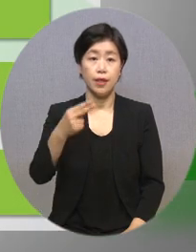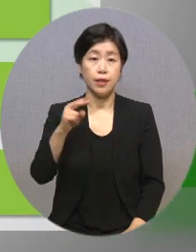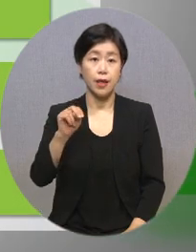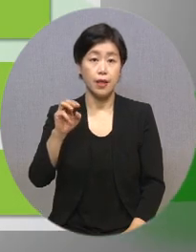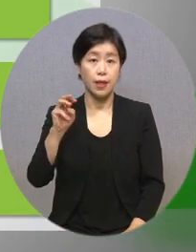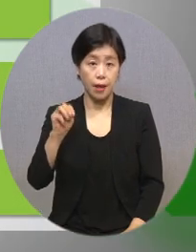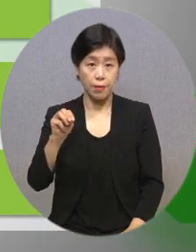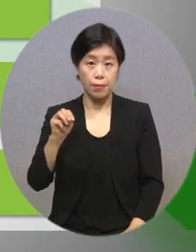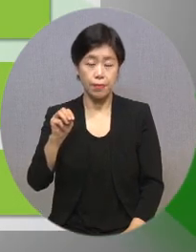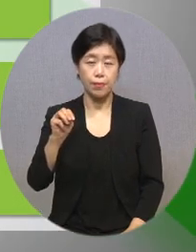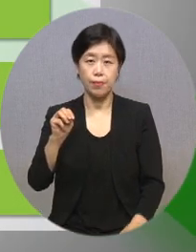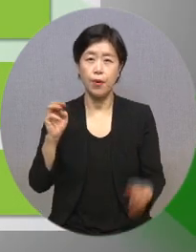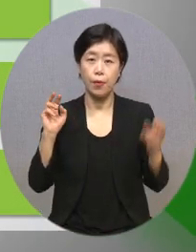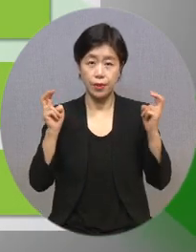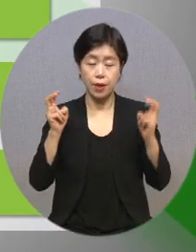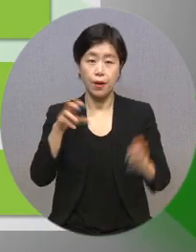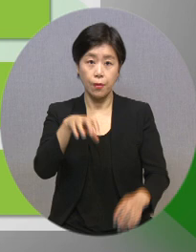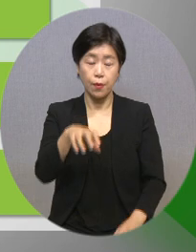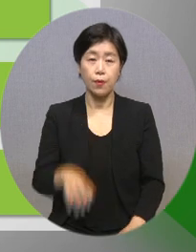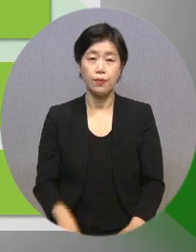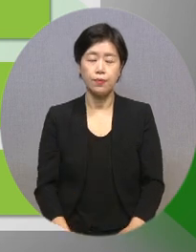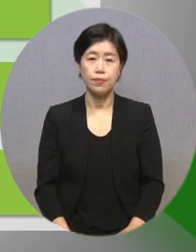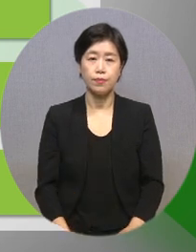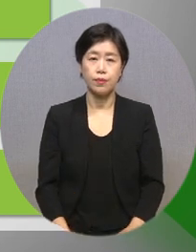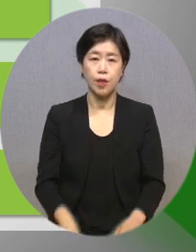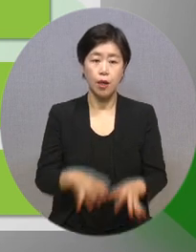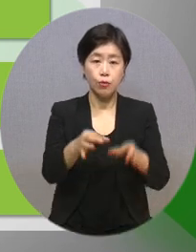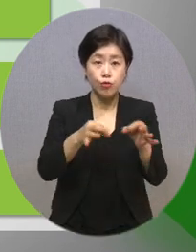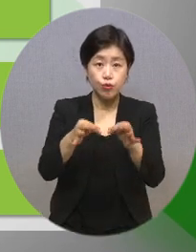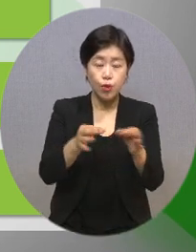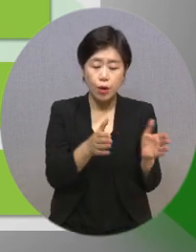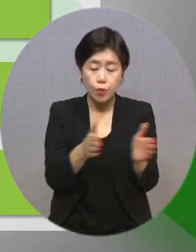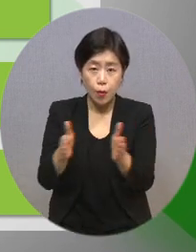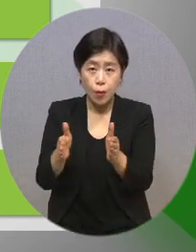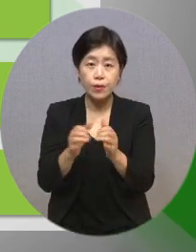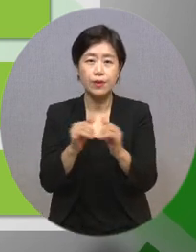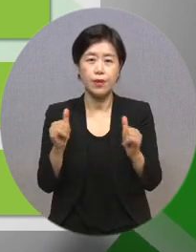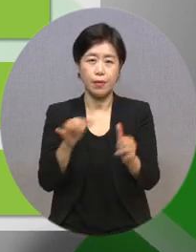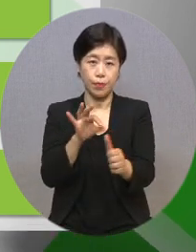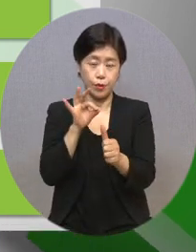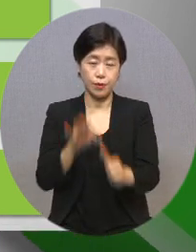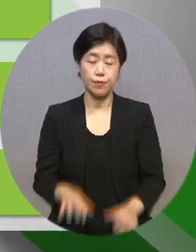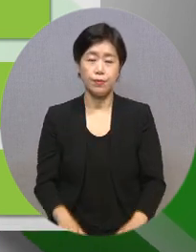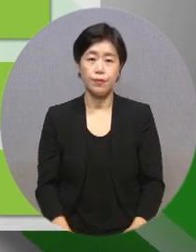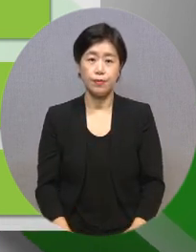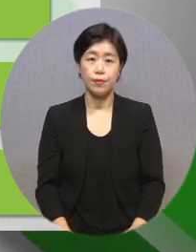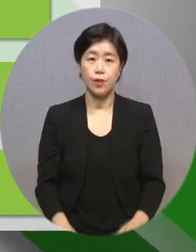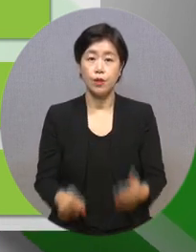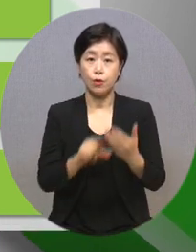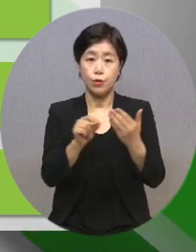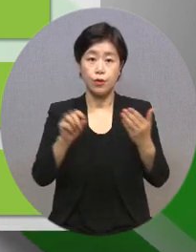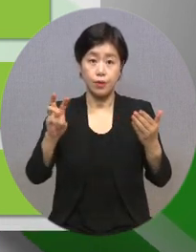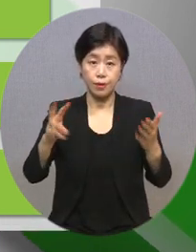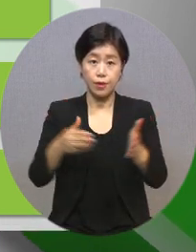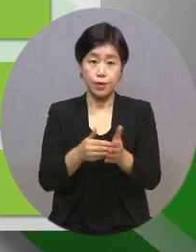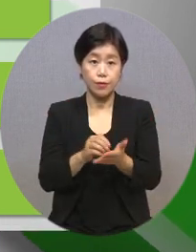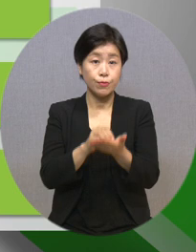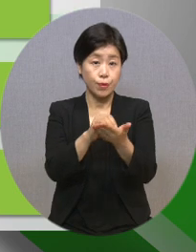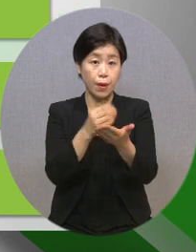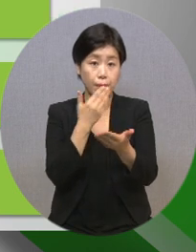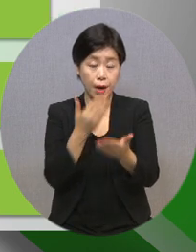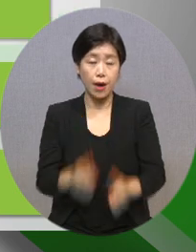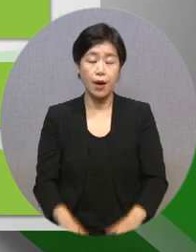H&M 헤네스앤 모리츠 주식회사에서 매장 정리원을 모집합니다. 접수 마감일은 9월